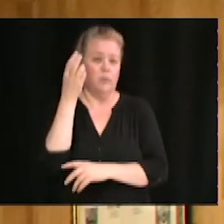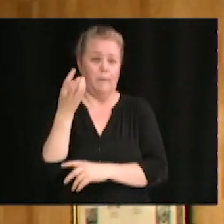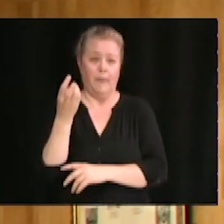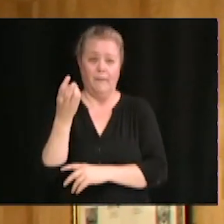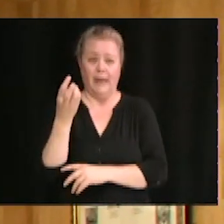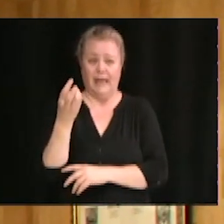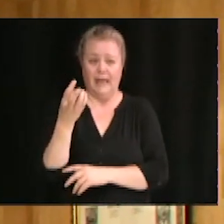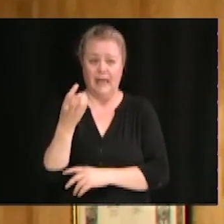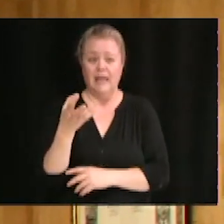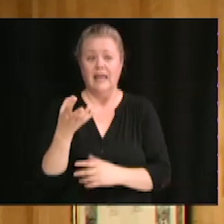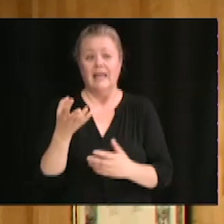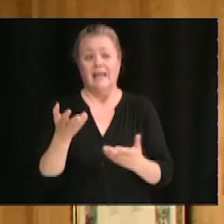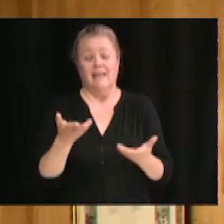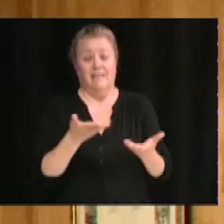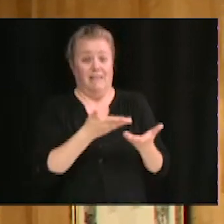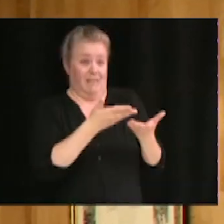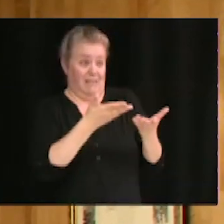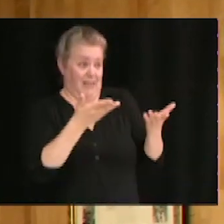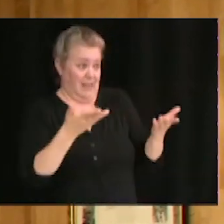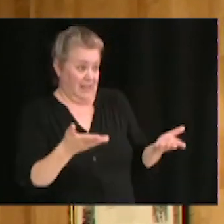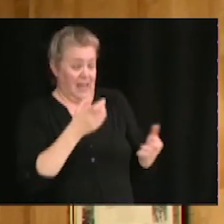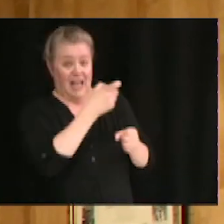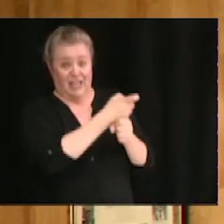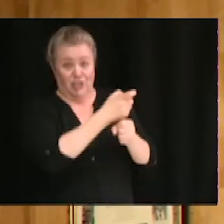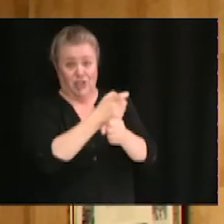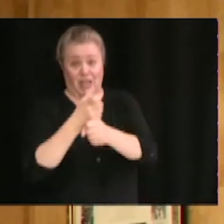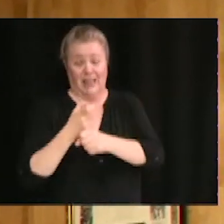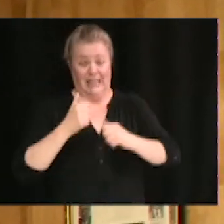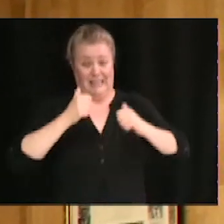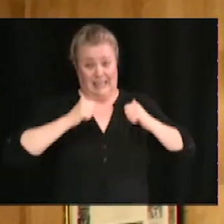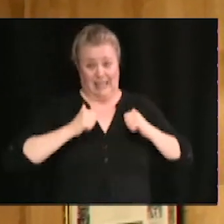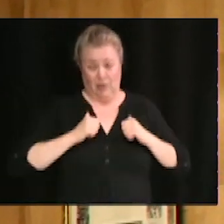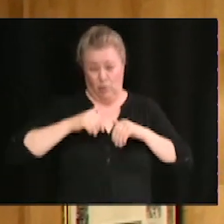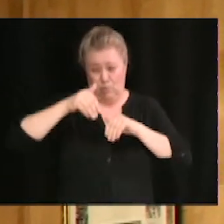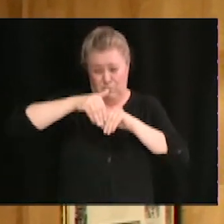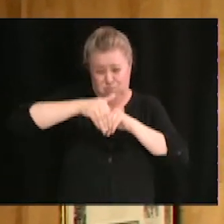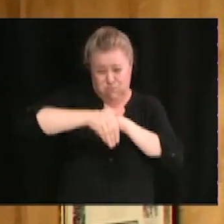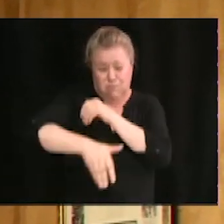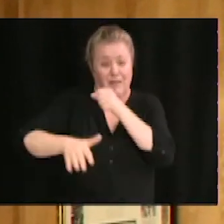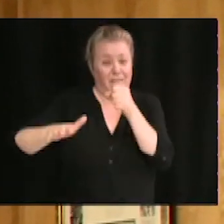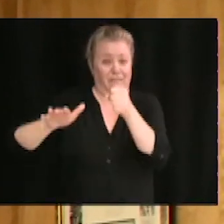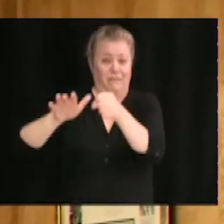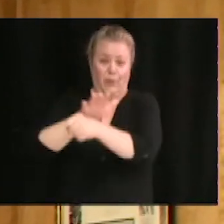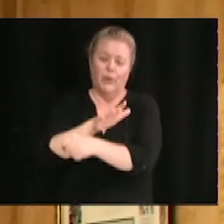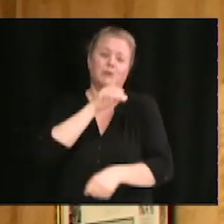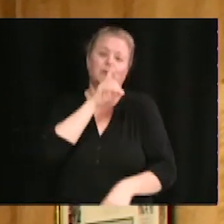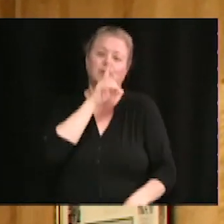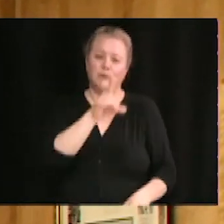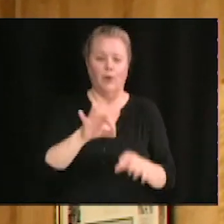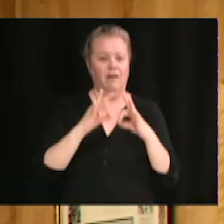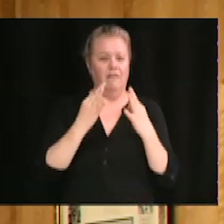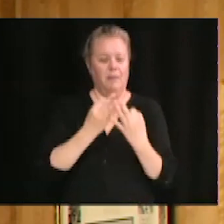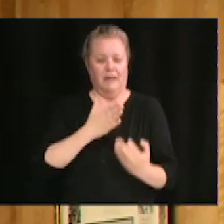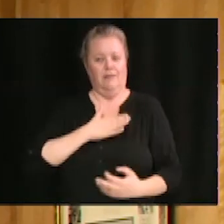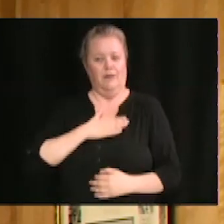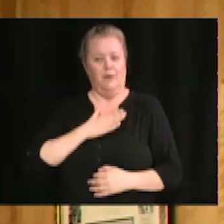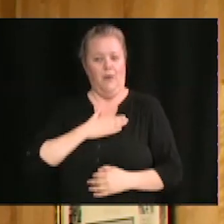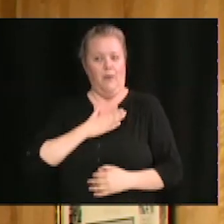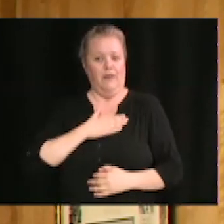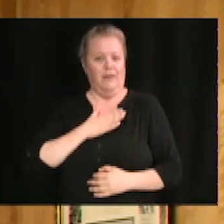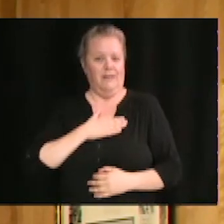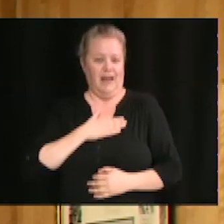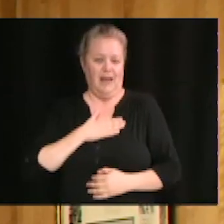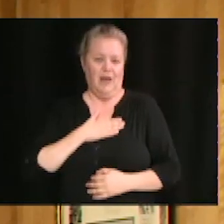Vos contributions sous forme de sac à dos bien garnies seront grandement appréciées par les familles et les enfants